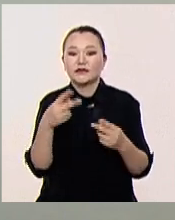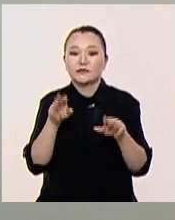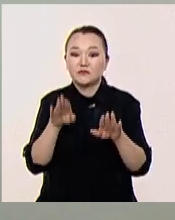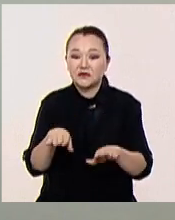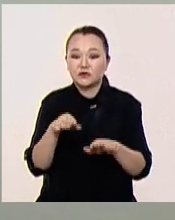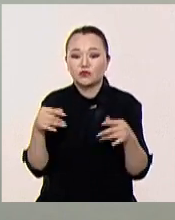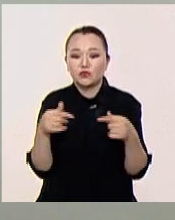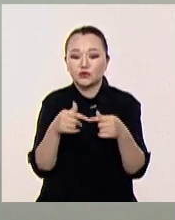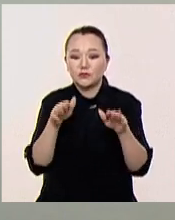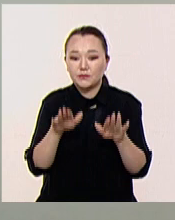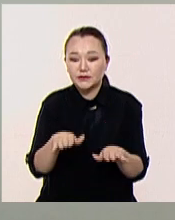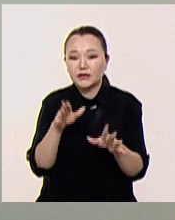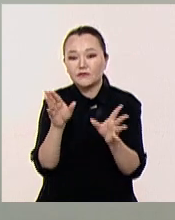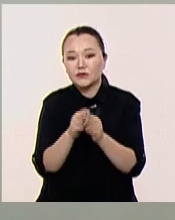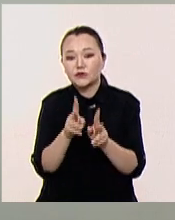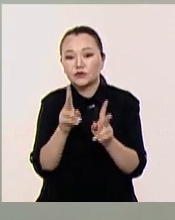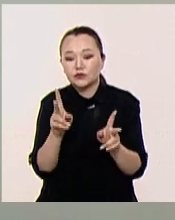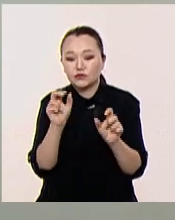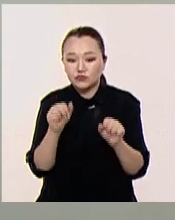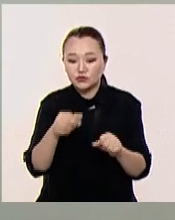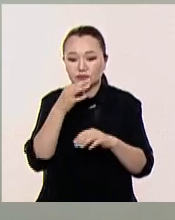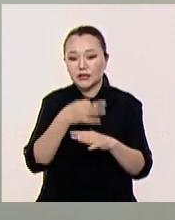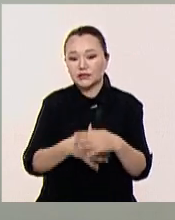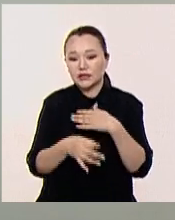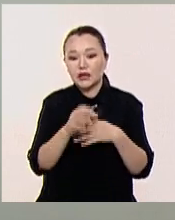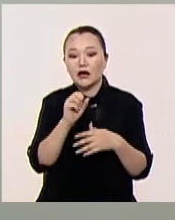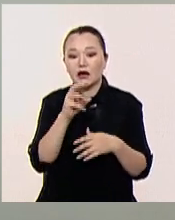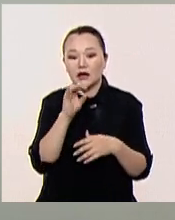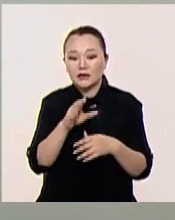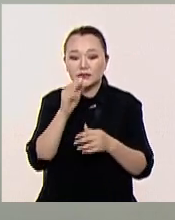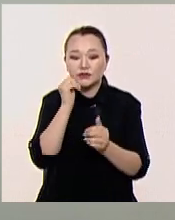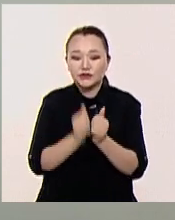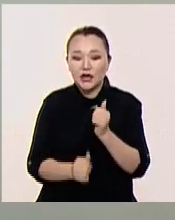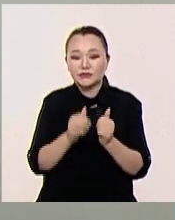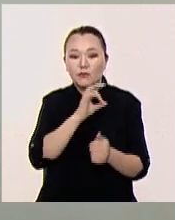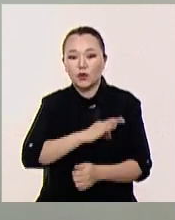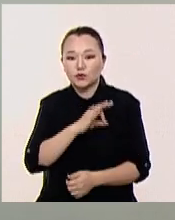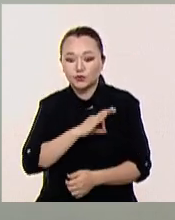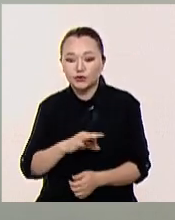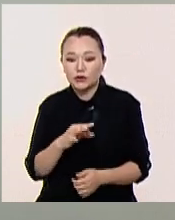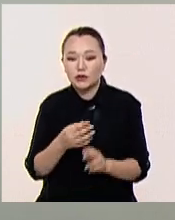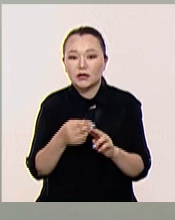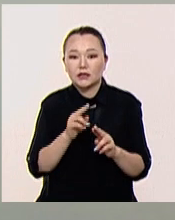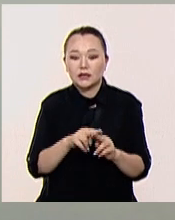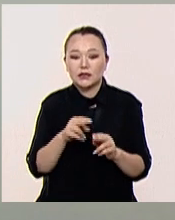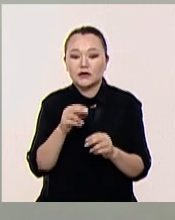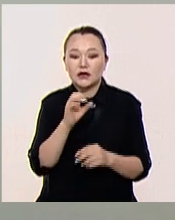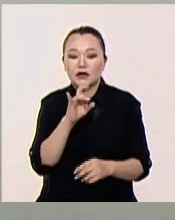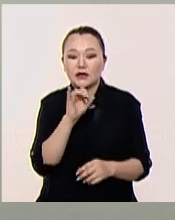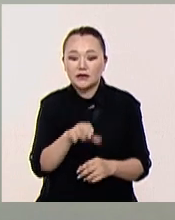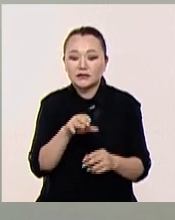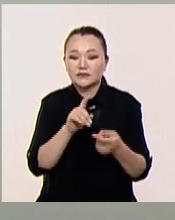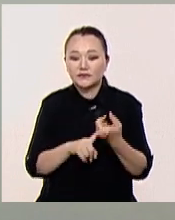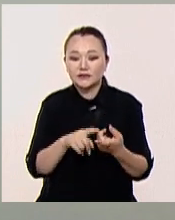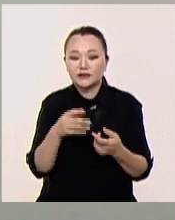и точно он ни с кем и так далее. Но у нас до сих пор эти аресты – частая практика. И в рамках ареста же на самом